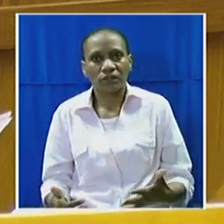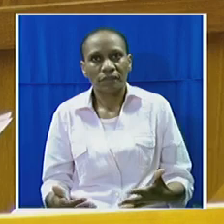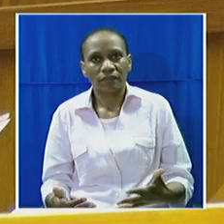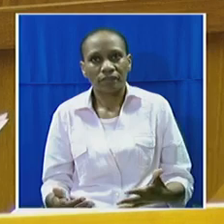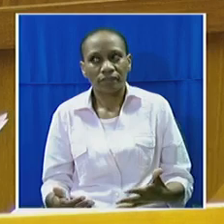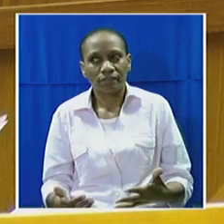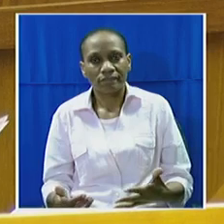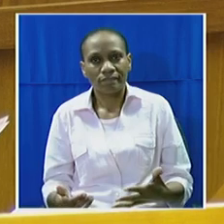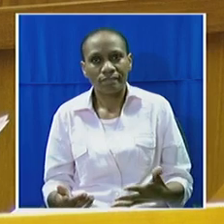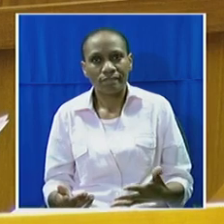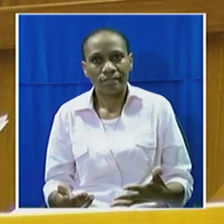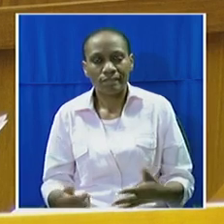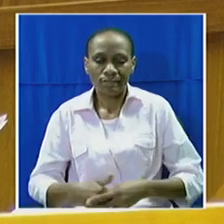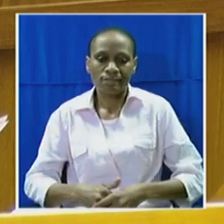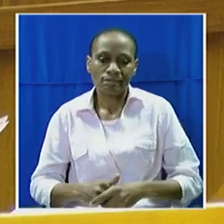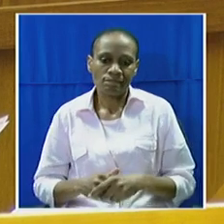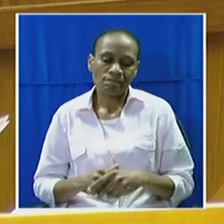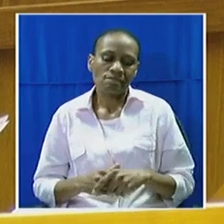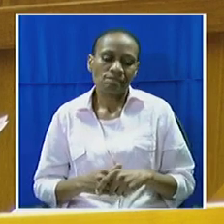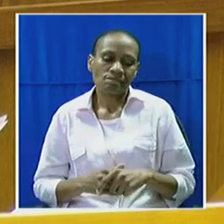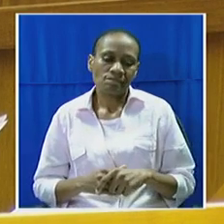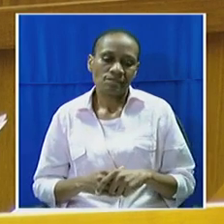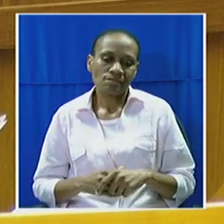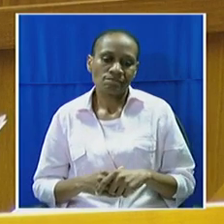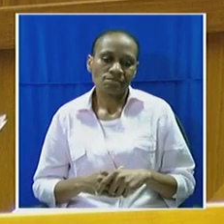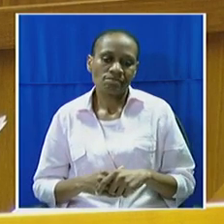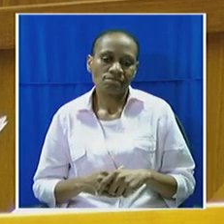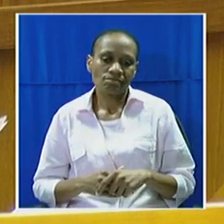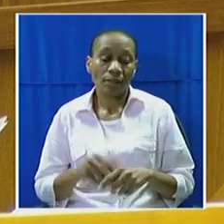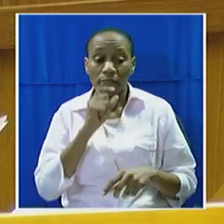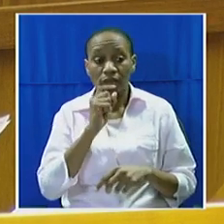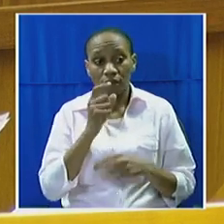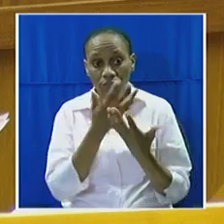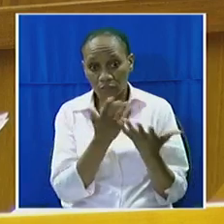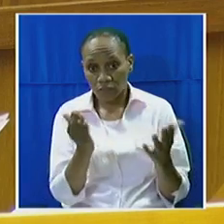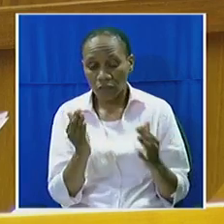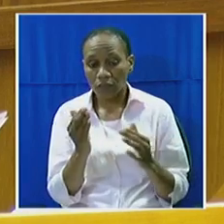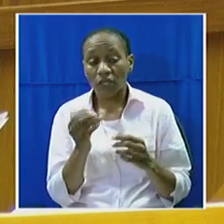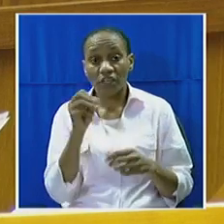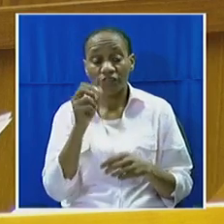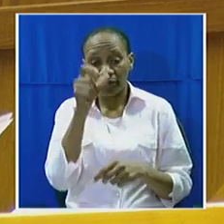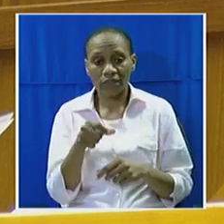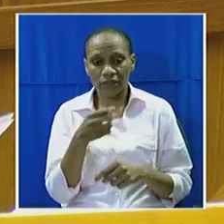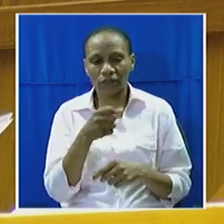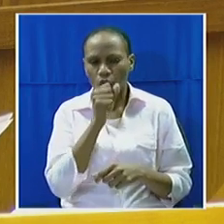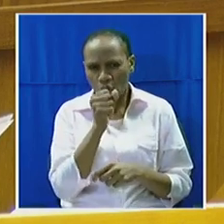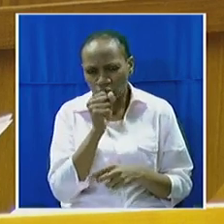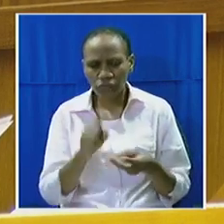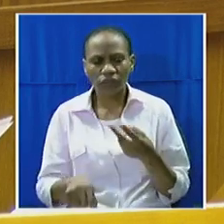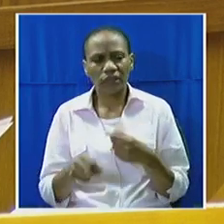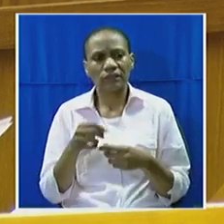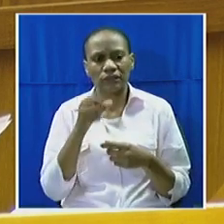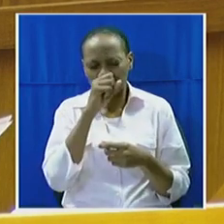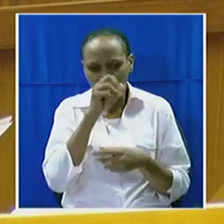kwethu. Abathimulayo, abakhwehlelayo, mabangavele nje basakaza amagciwane abo noma kanjani.